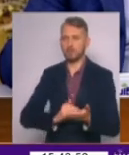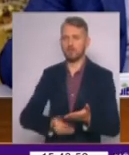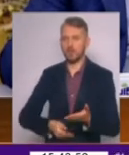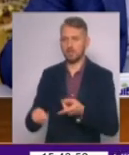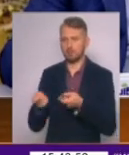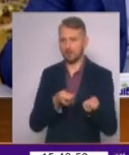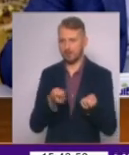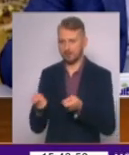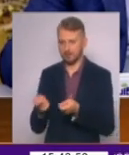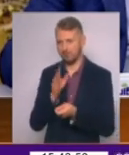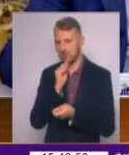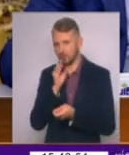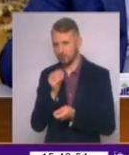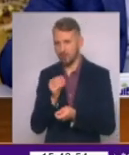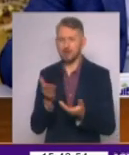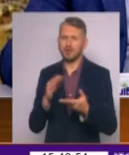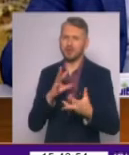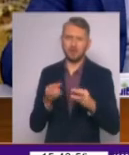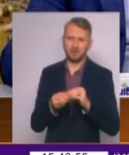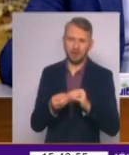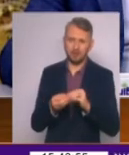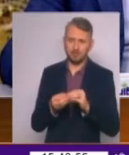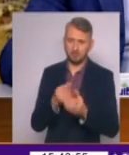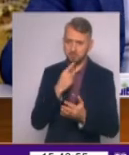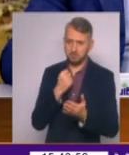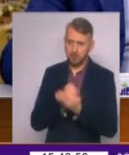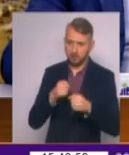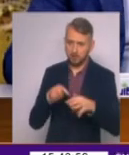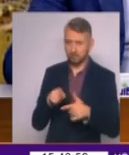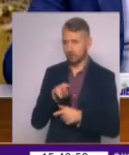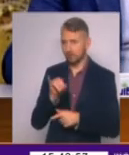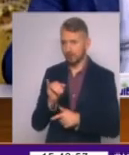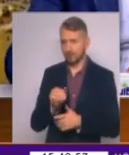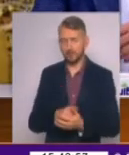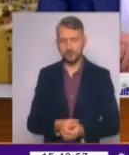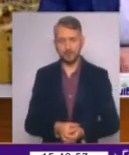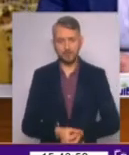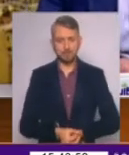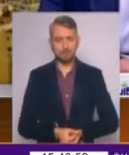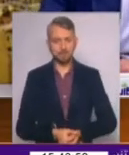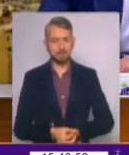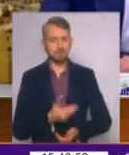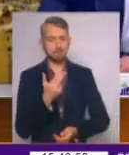перевізників. Розкажіть, по-перше, які результати, чи прийняли це рішення ваша комісія? Так, ми звернулися